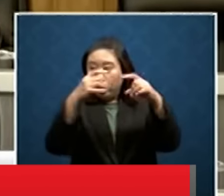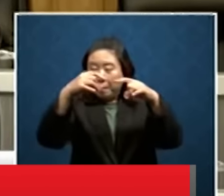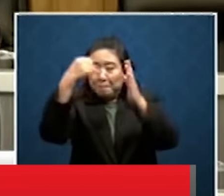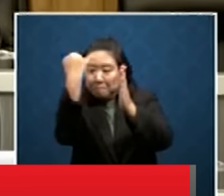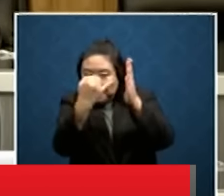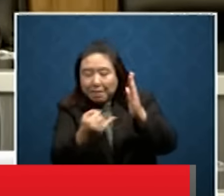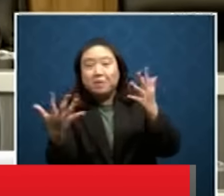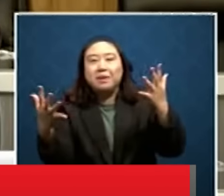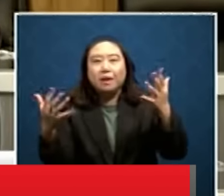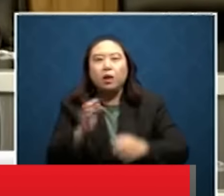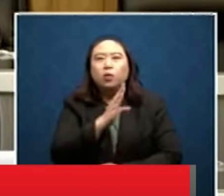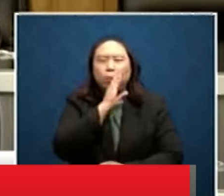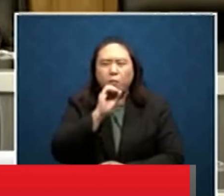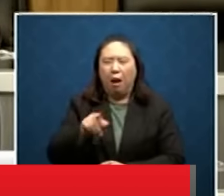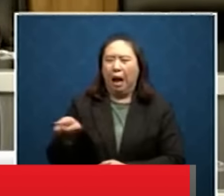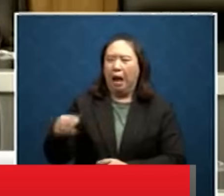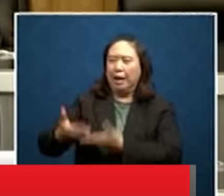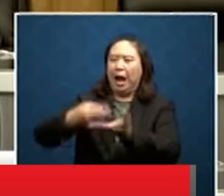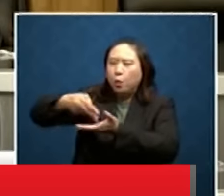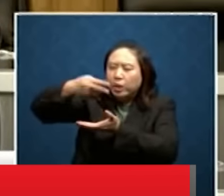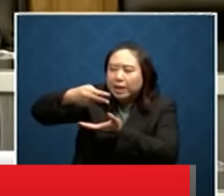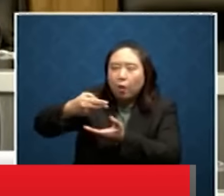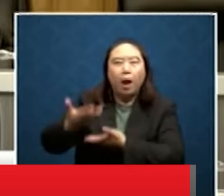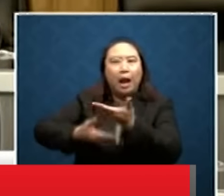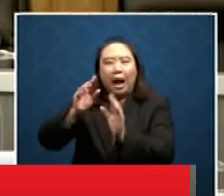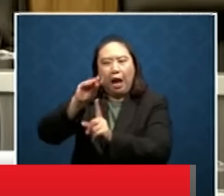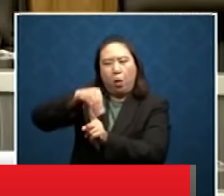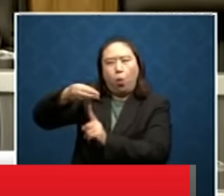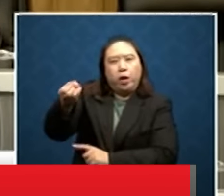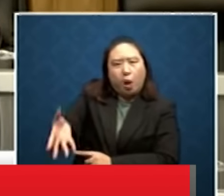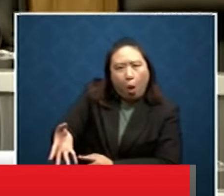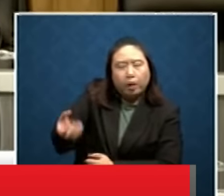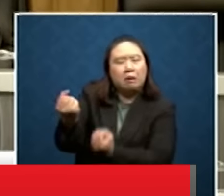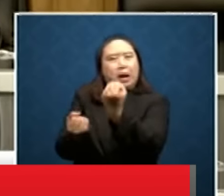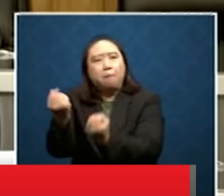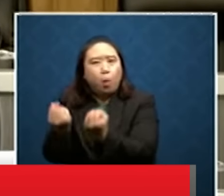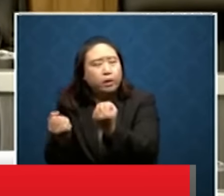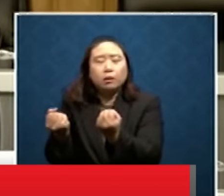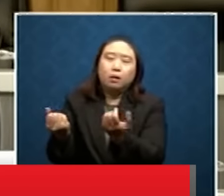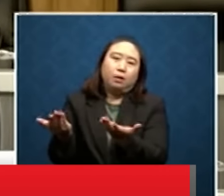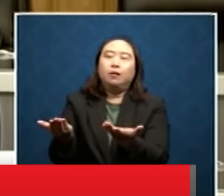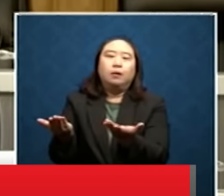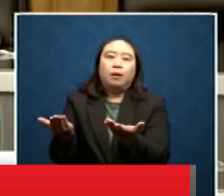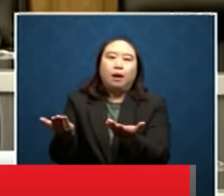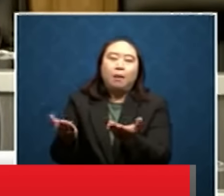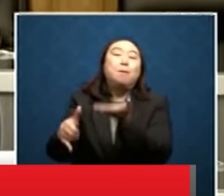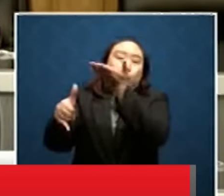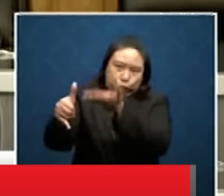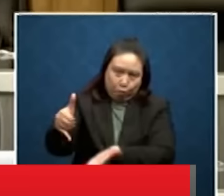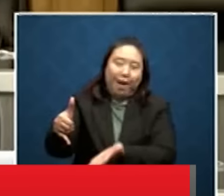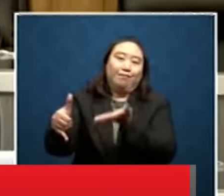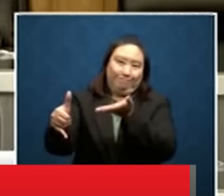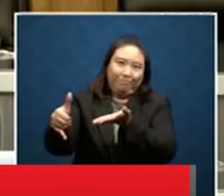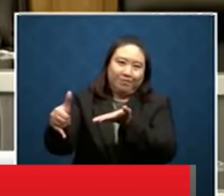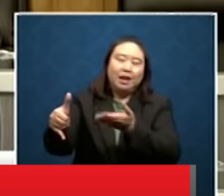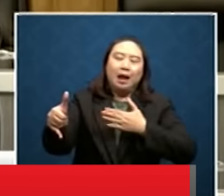บางทีจะไปบอกว่าเค้าขายก๋วยเตี๋ยวขายขนมกล้วยแขกรถอะไรต่างๆเนี่ยนะครับมันเป็นคุณสมบัติที่เราเนี่ยนะ